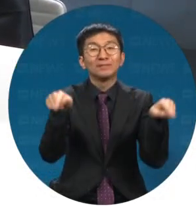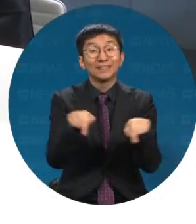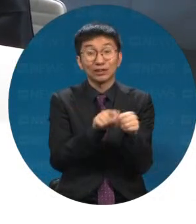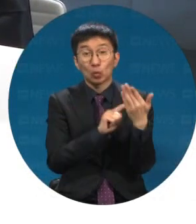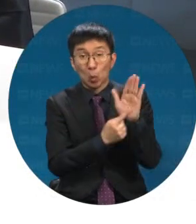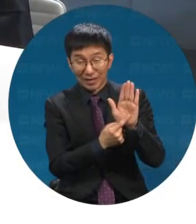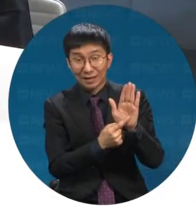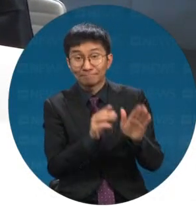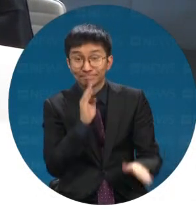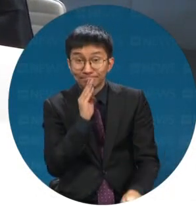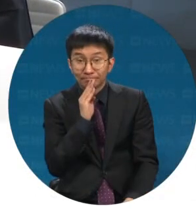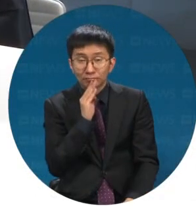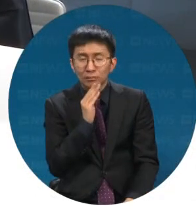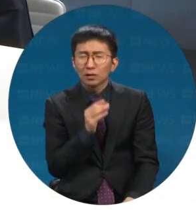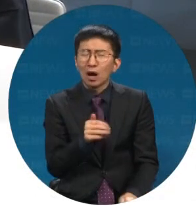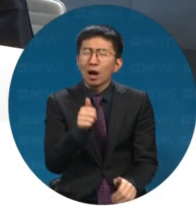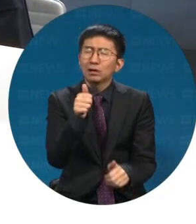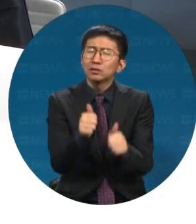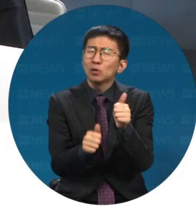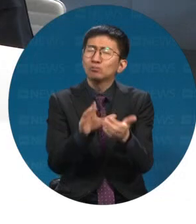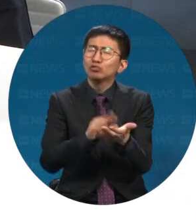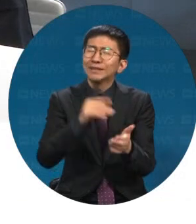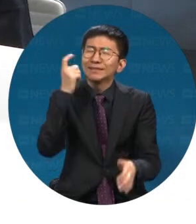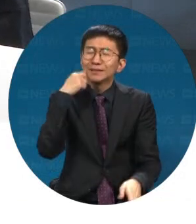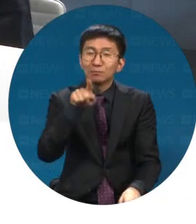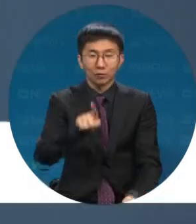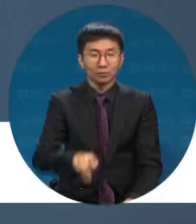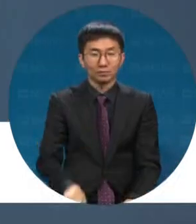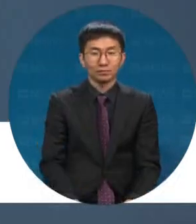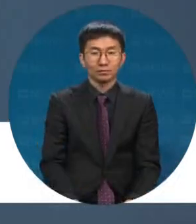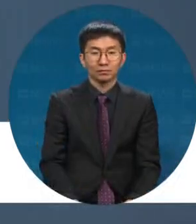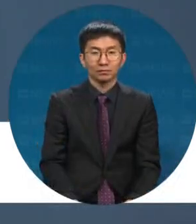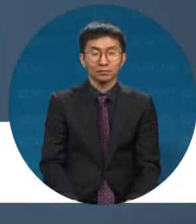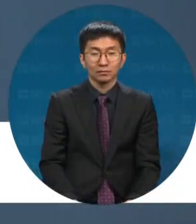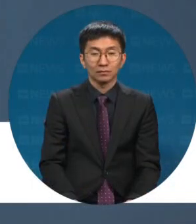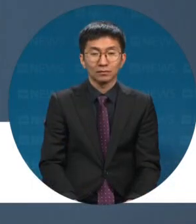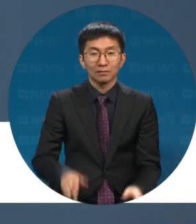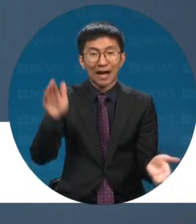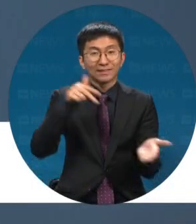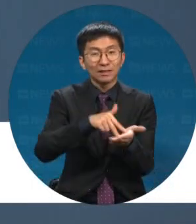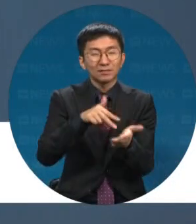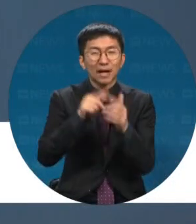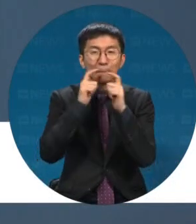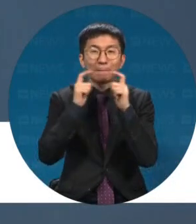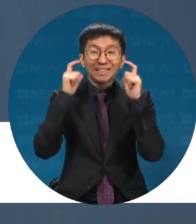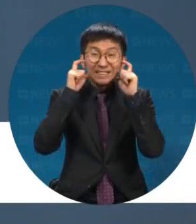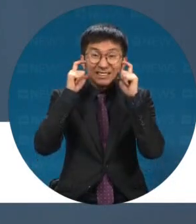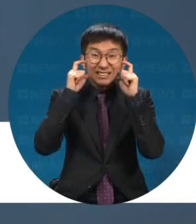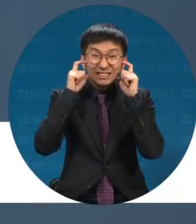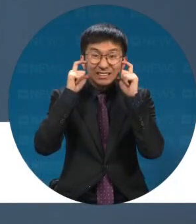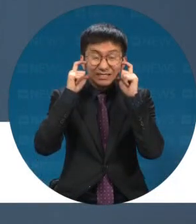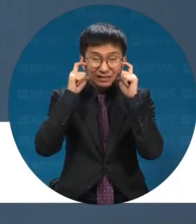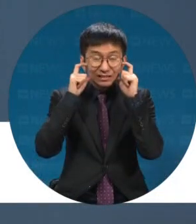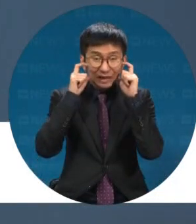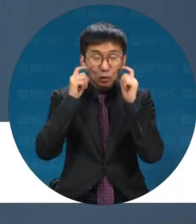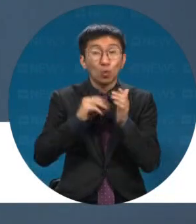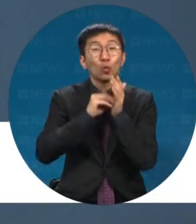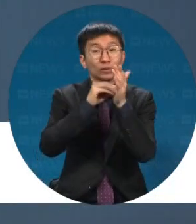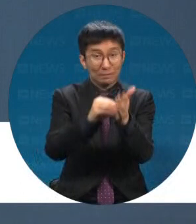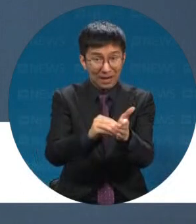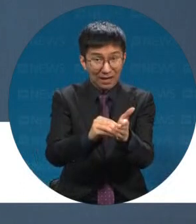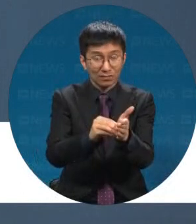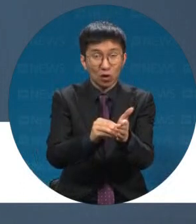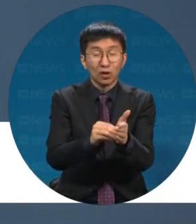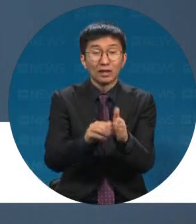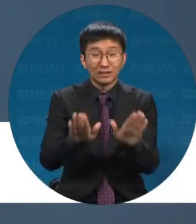공개됐는데요. 전반적인 출제 경향 어떻게 보십니까? 우선적으로 이 학생들은 마스크로 시작해서 마스크로 끝낸 학생들이기도 하고